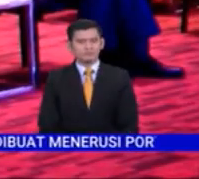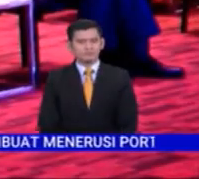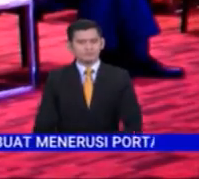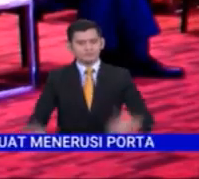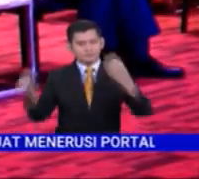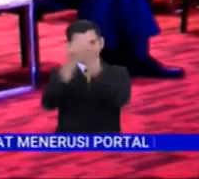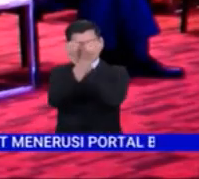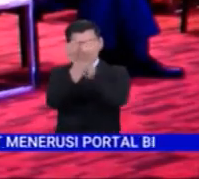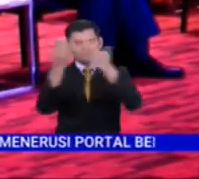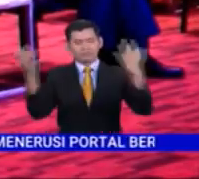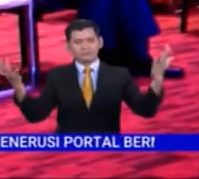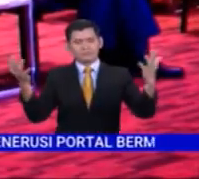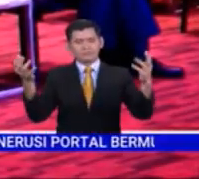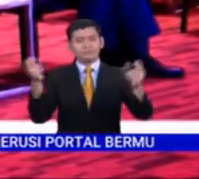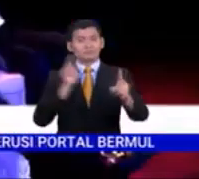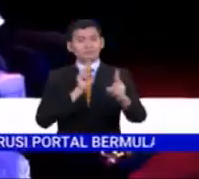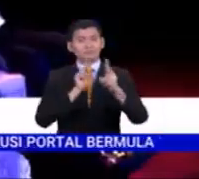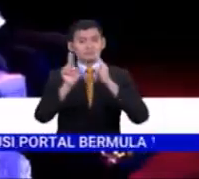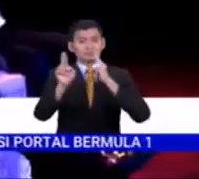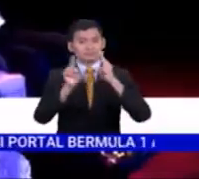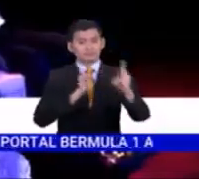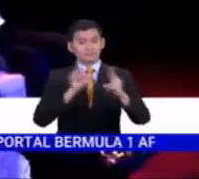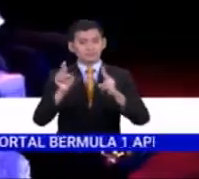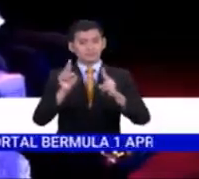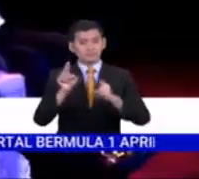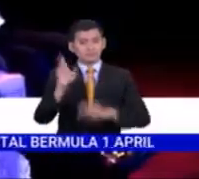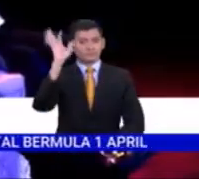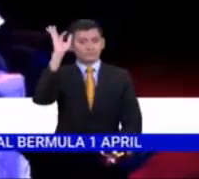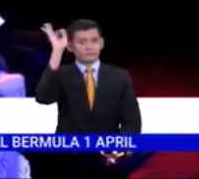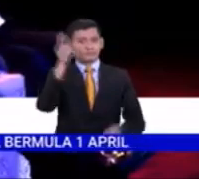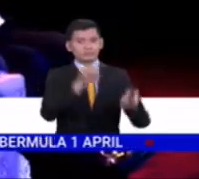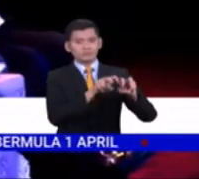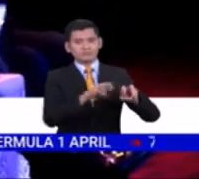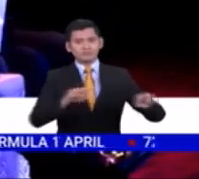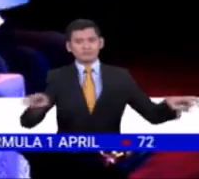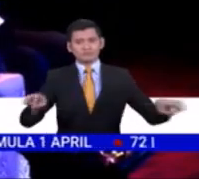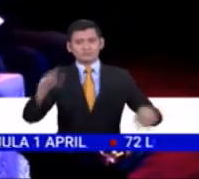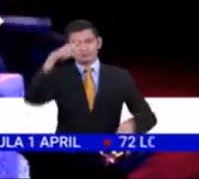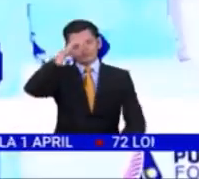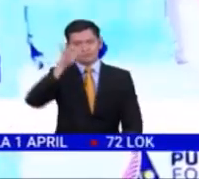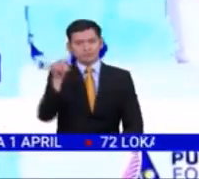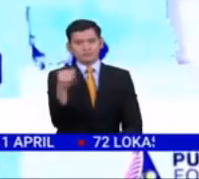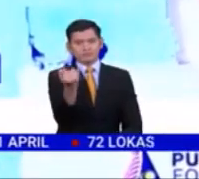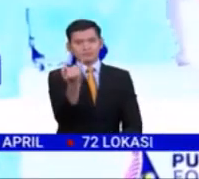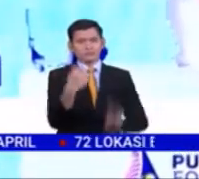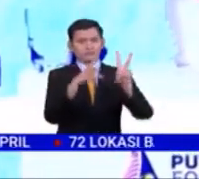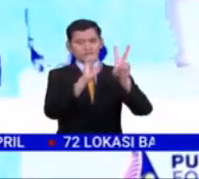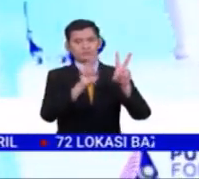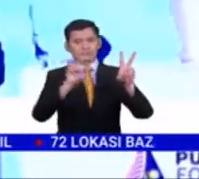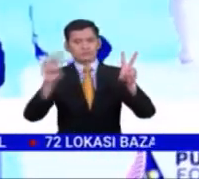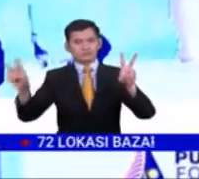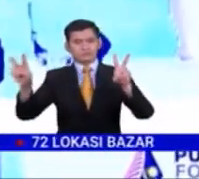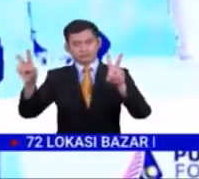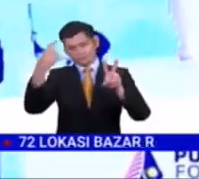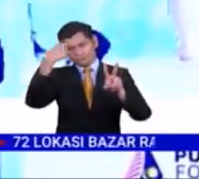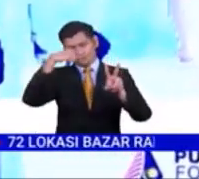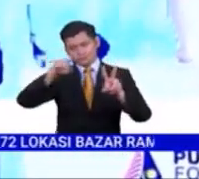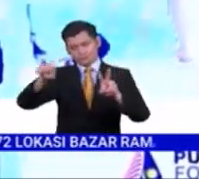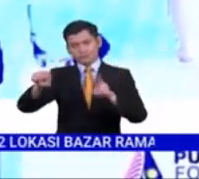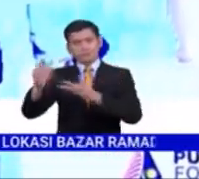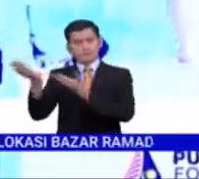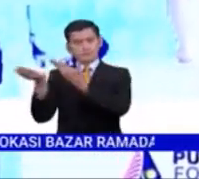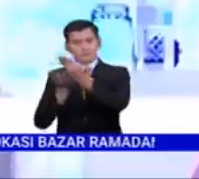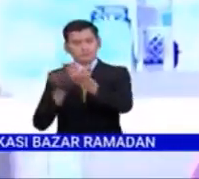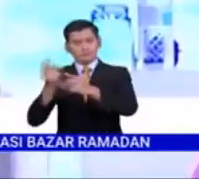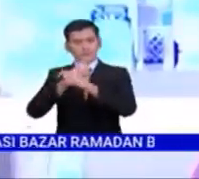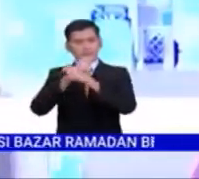Beliau berkata demikian dalam ucap tama bagi Forum Putrajaya 2022 pada Pameran Perkhidmatan Pertahanan Asia